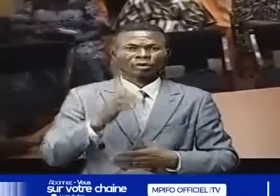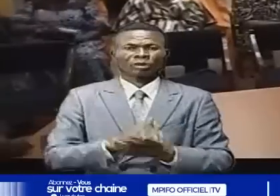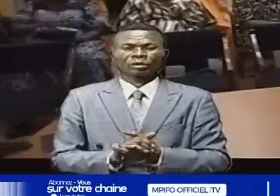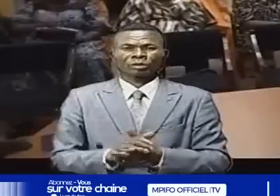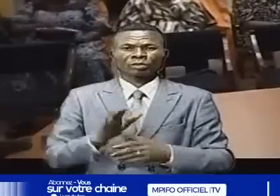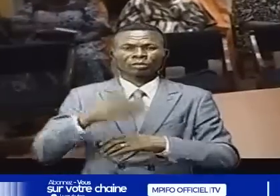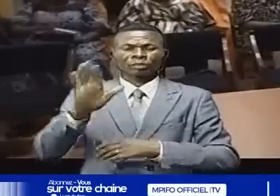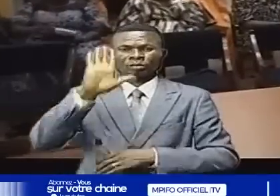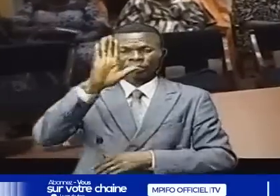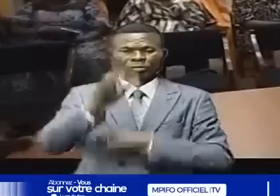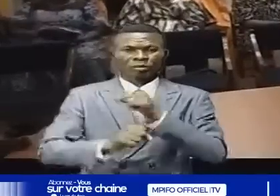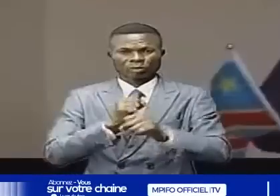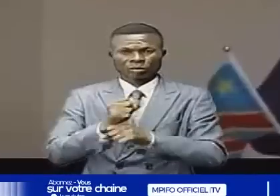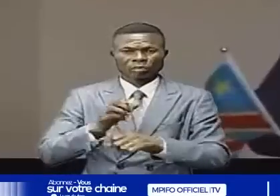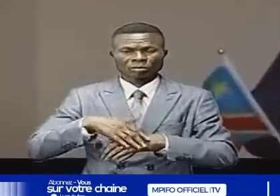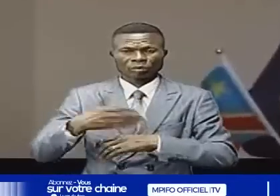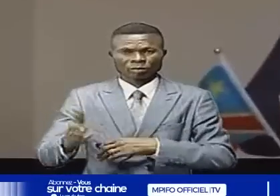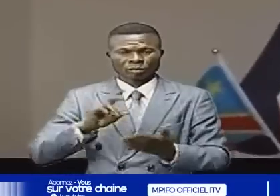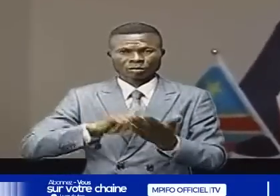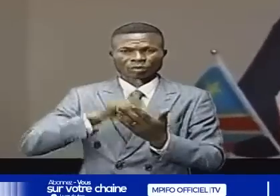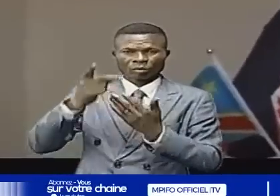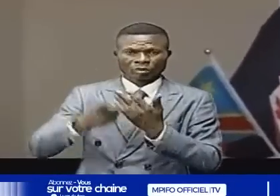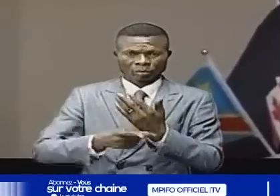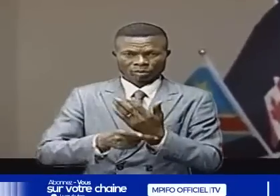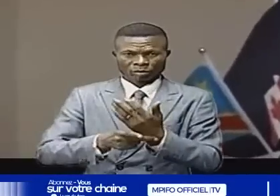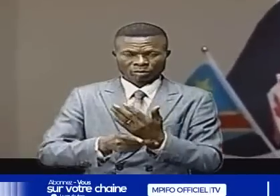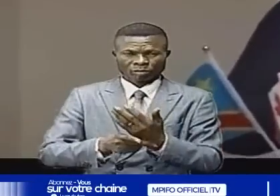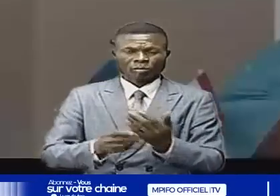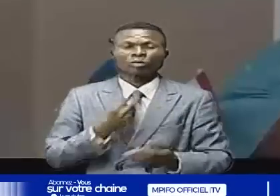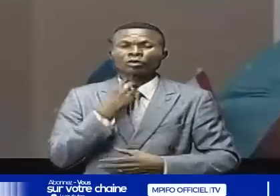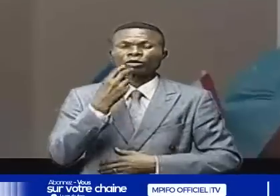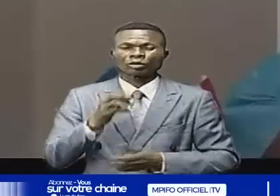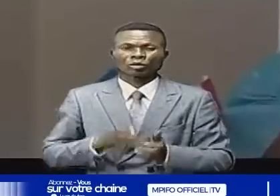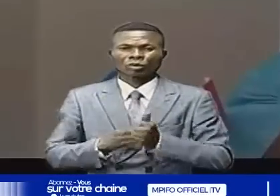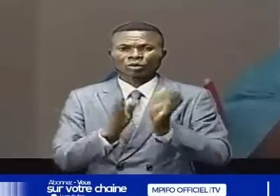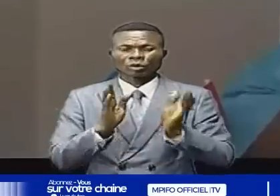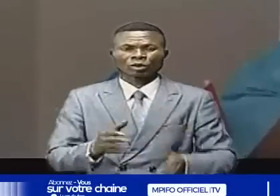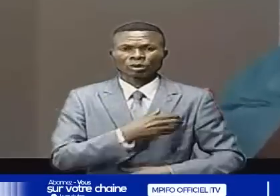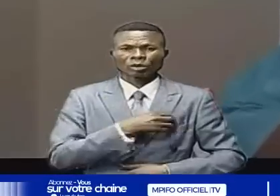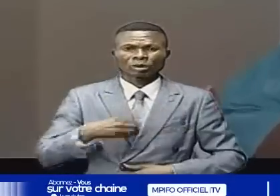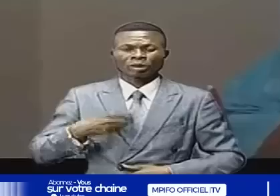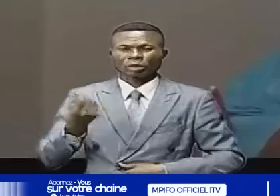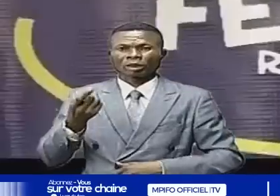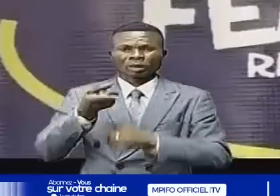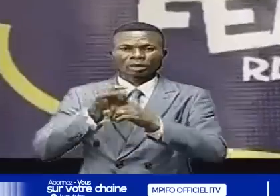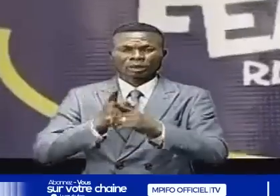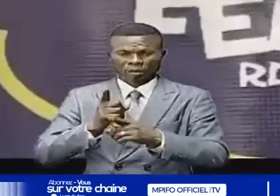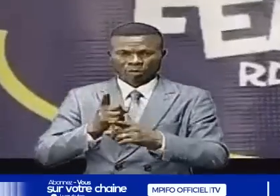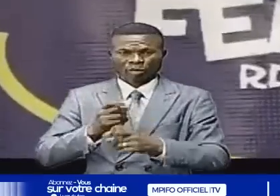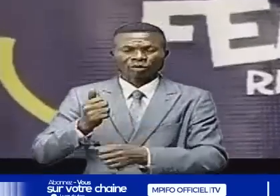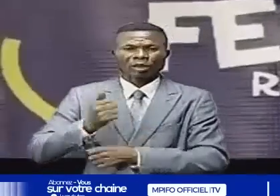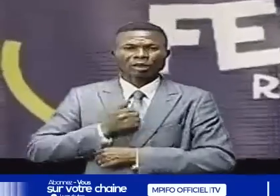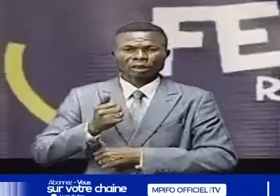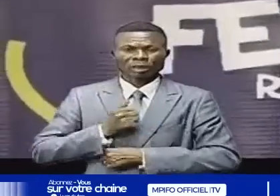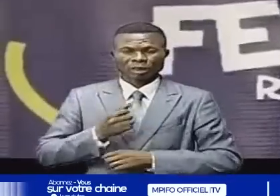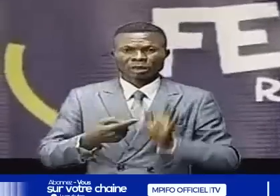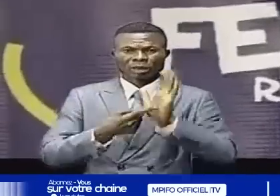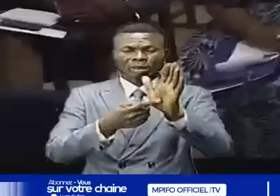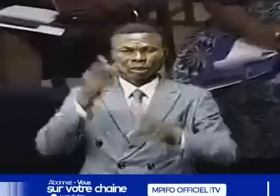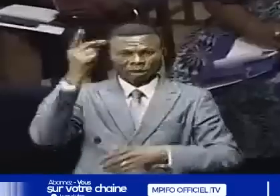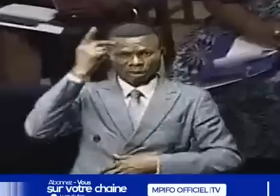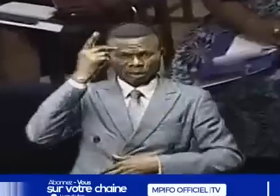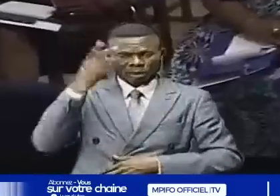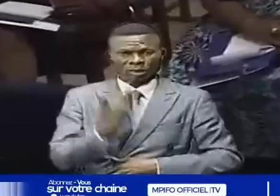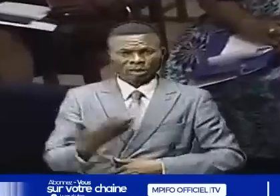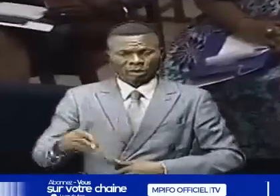Après près de 5 ans, le programme Voix et leadership des femmes, financé par les Affaires mondiales canadiens, a présenté à Kinshasa les